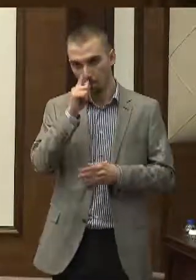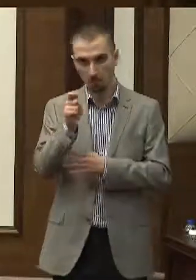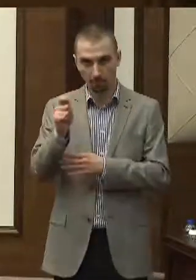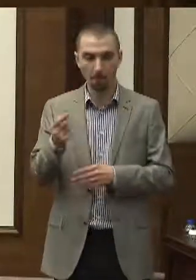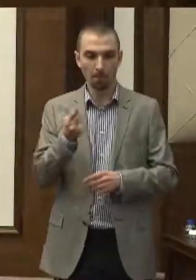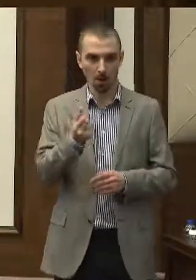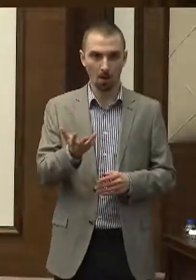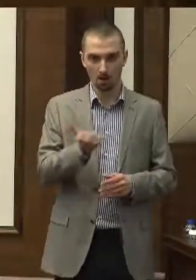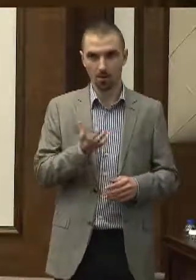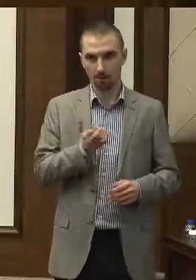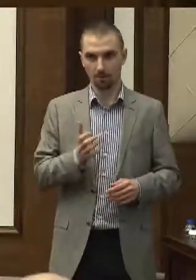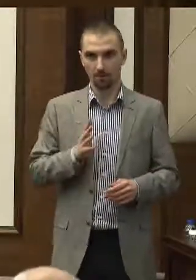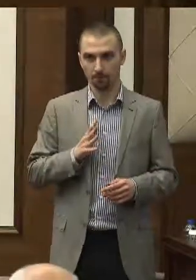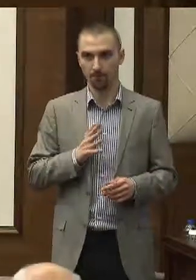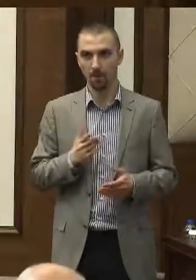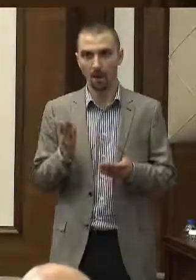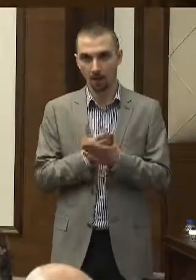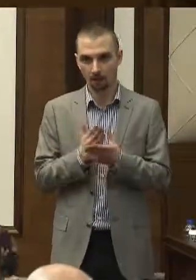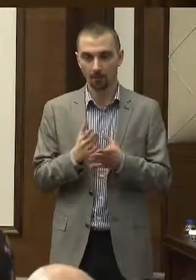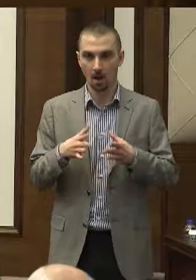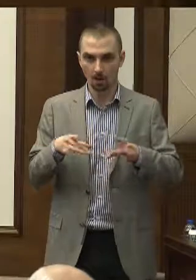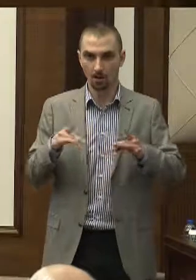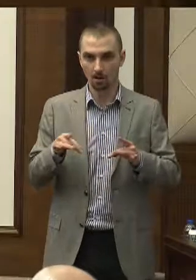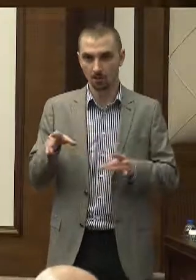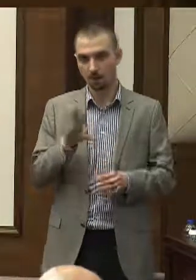veya evrakları hazır için alsınlar.